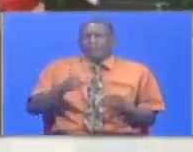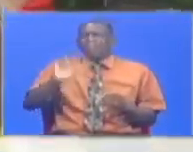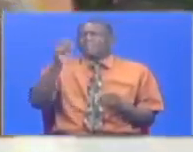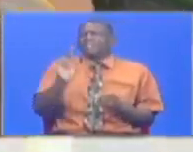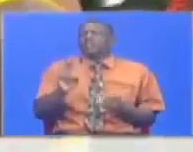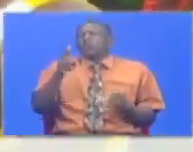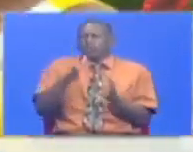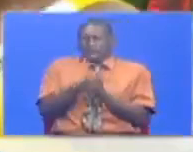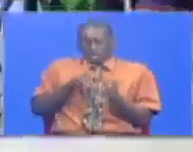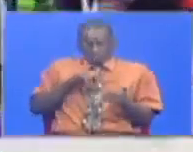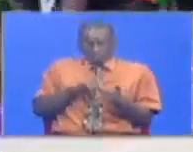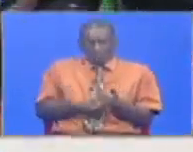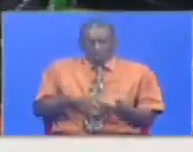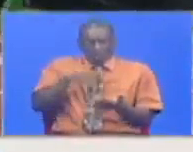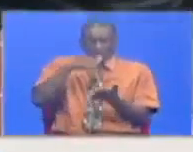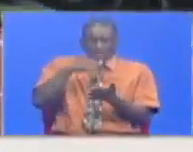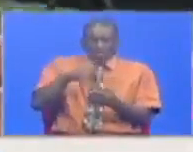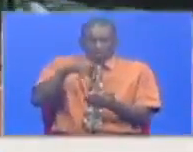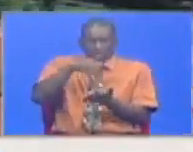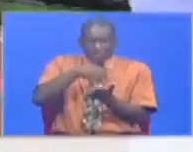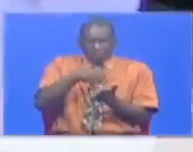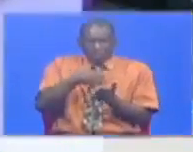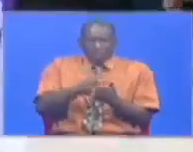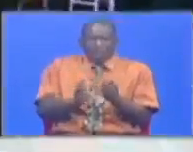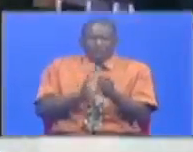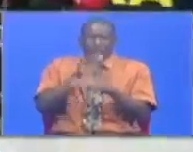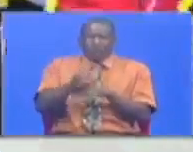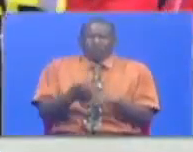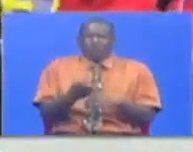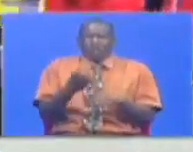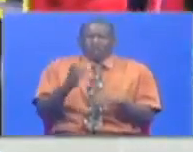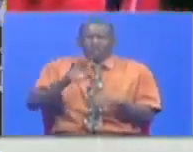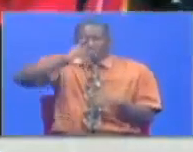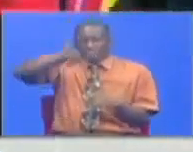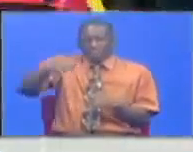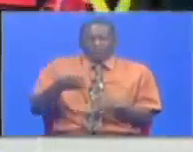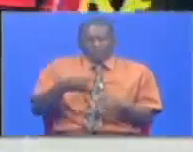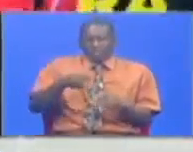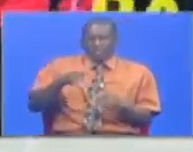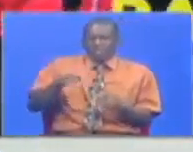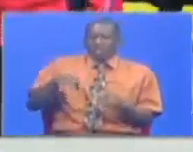walijumuika na zaidi ya wanariadha 3,000 walioshiriki makala ya mwaka huu. Mashindano